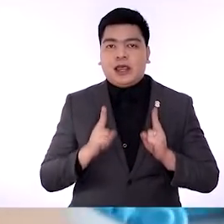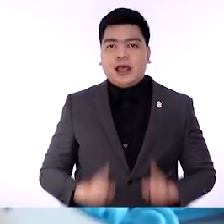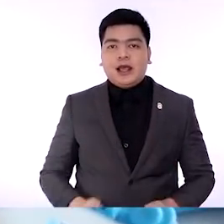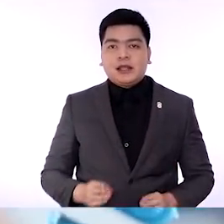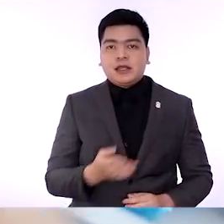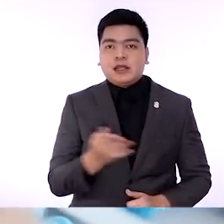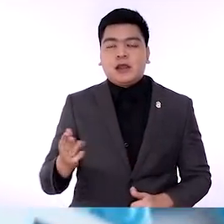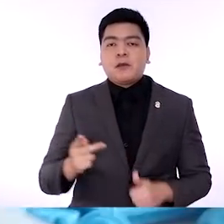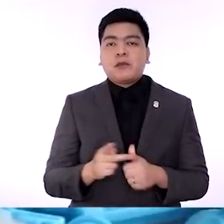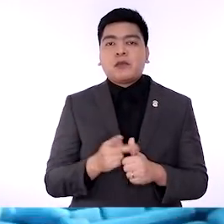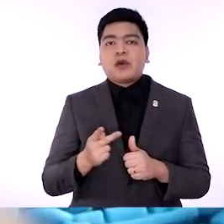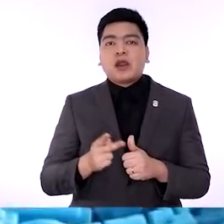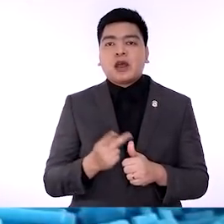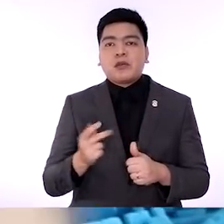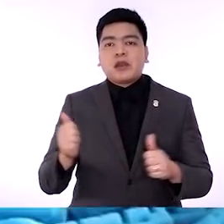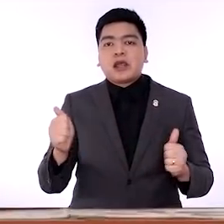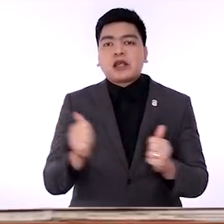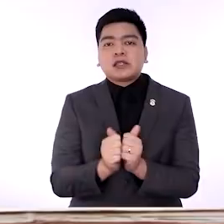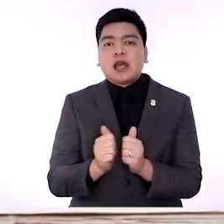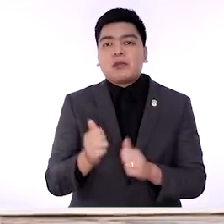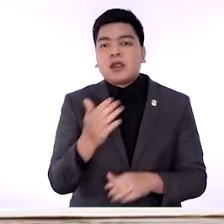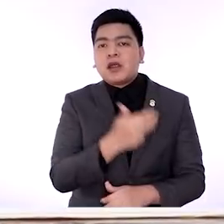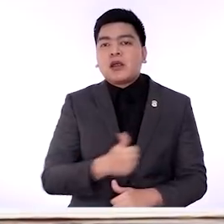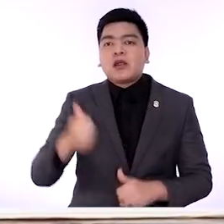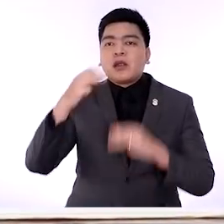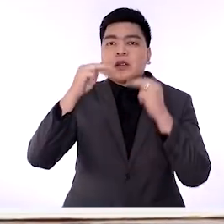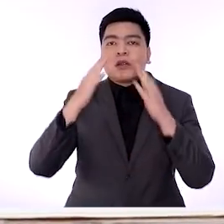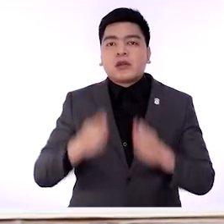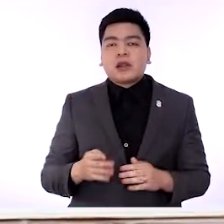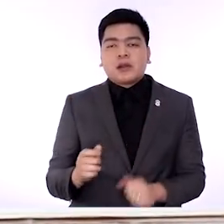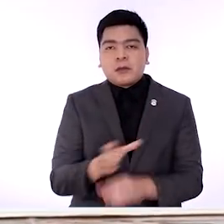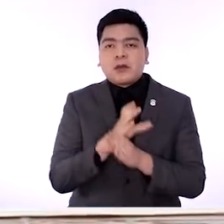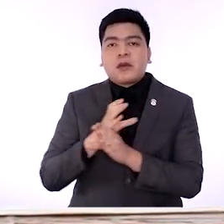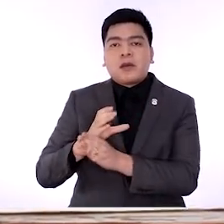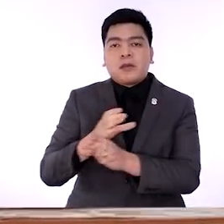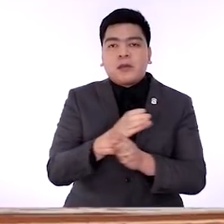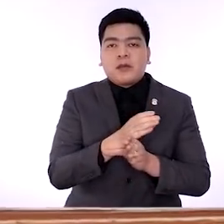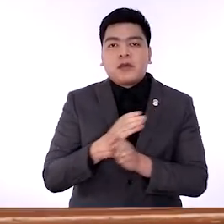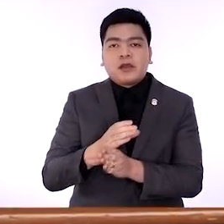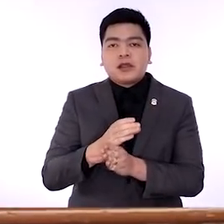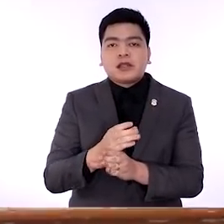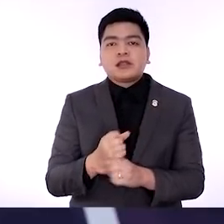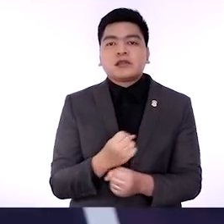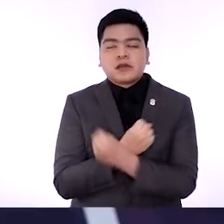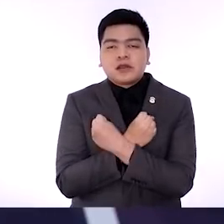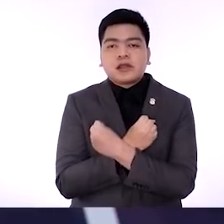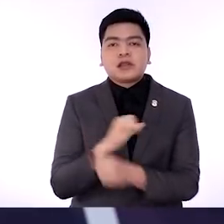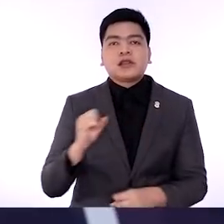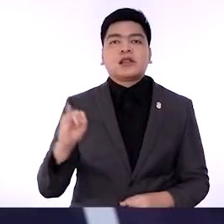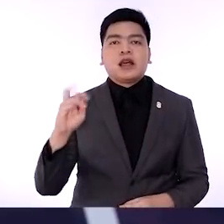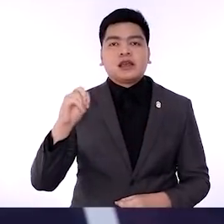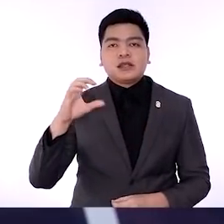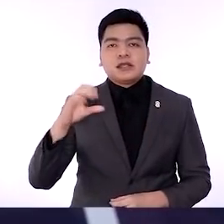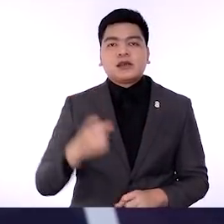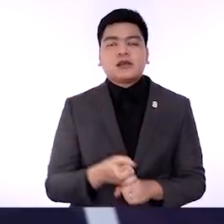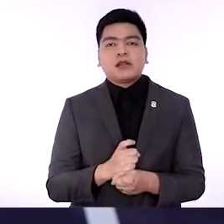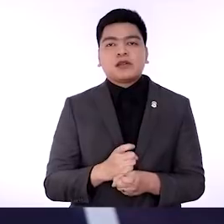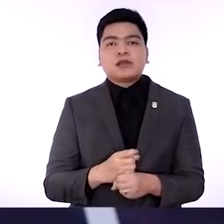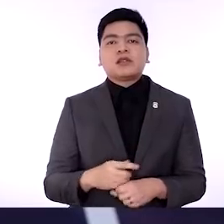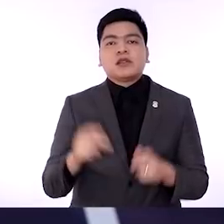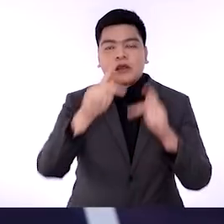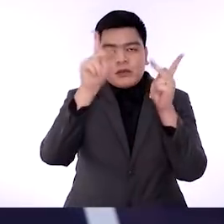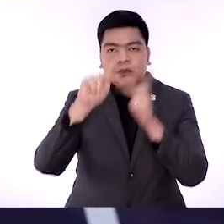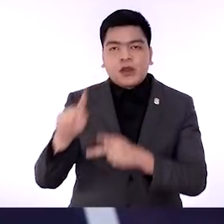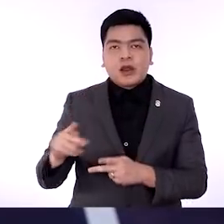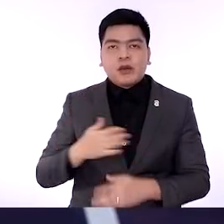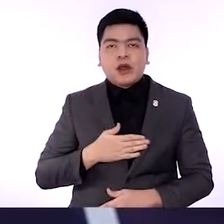pangunahing katuwang ng pamamahala sa pagmamahal at pagmamalasakit sa Iglesia. Mula po dito sa Coron, Palawan, ako